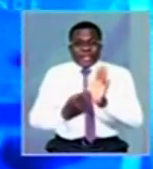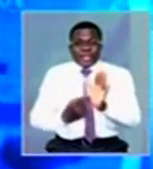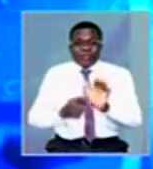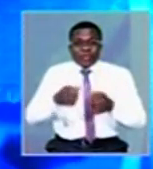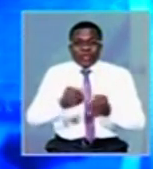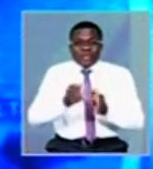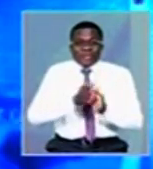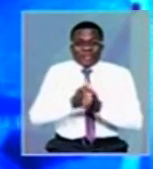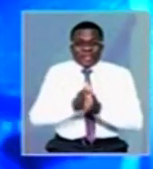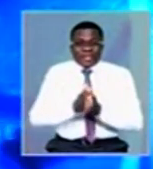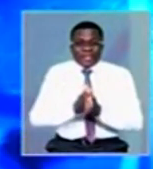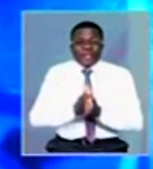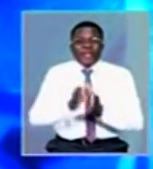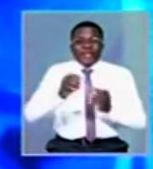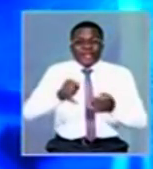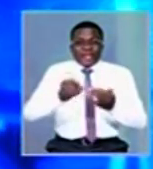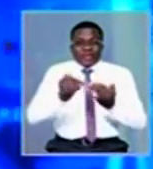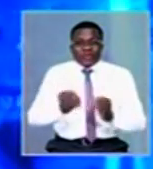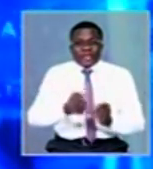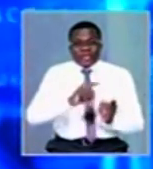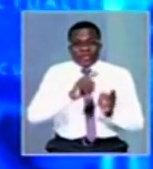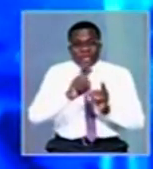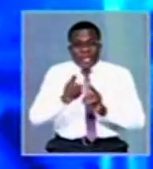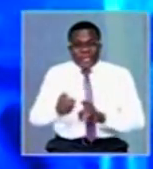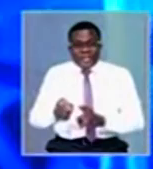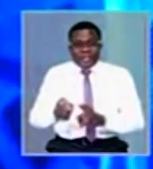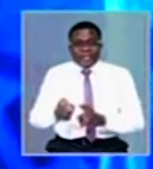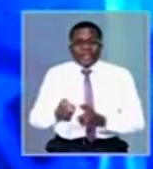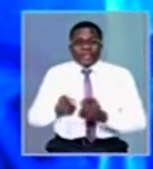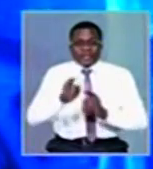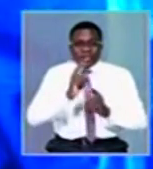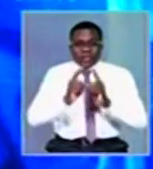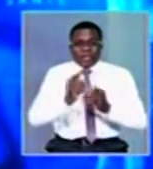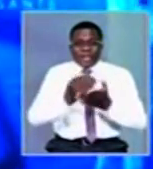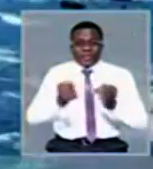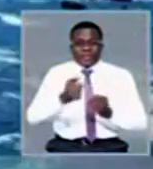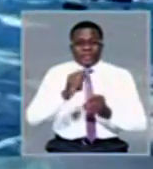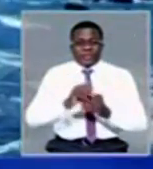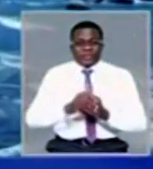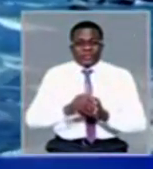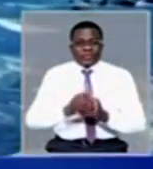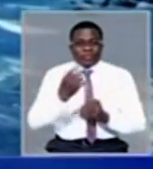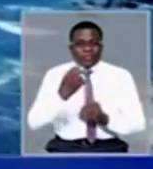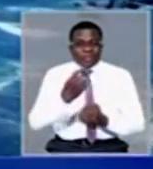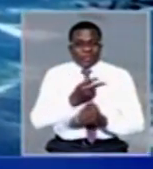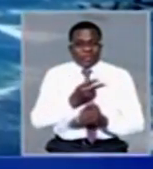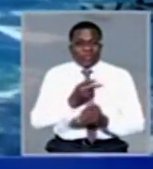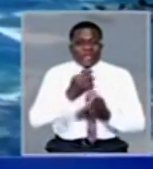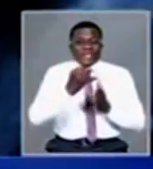à naître, Nicanor Kovi, Jean Nobimé et Mohamed Bior nous en offrent un soupçon.